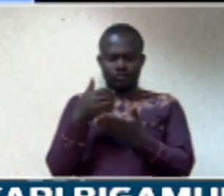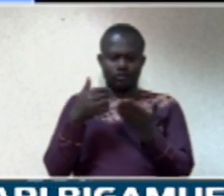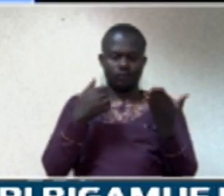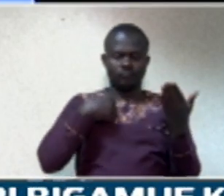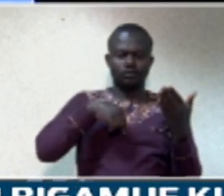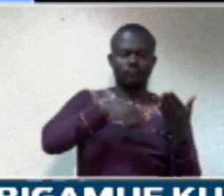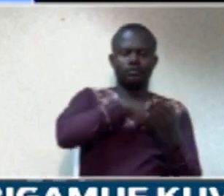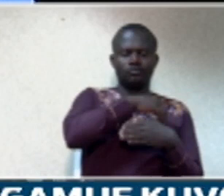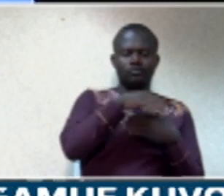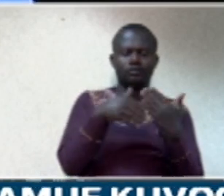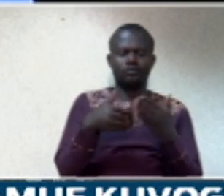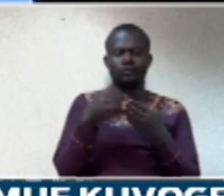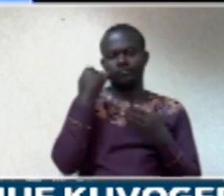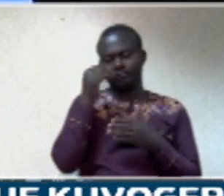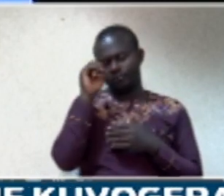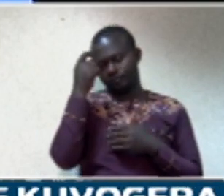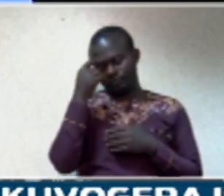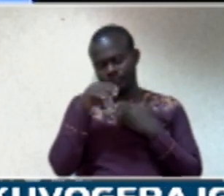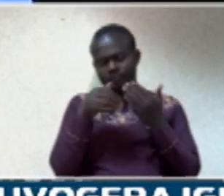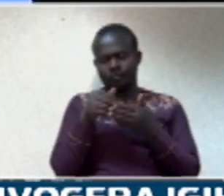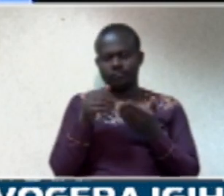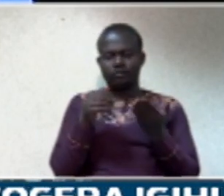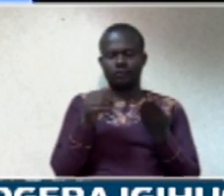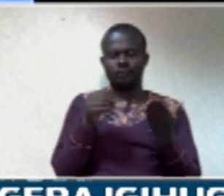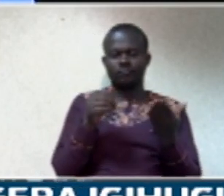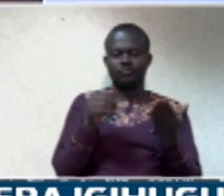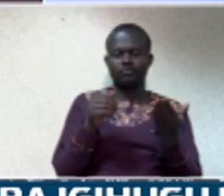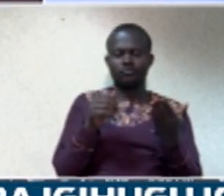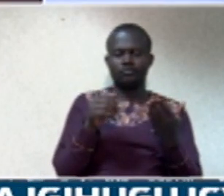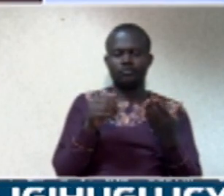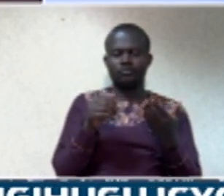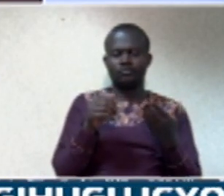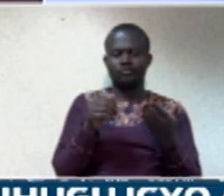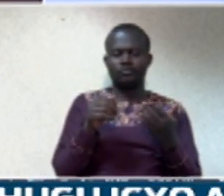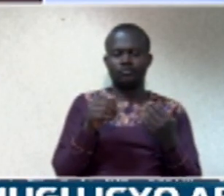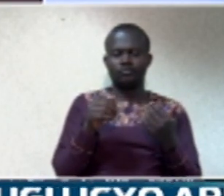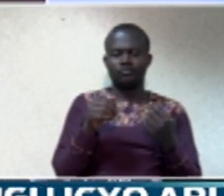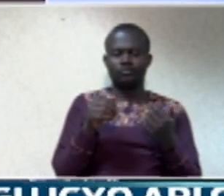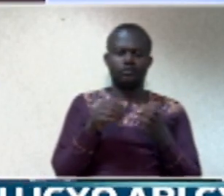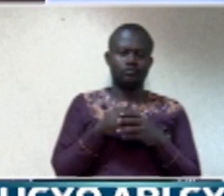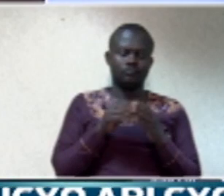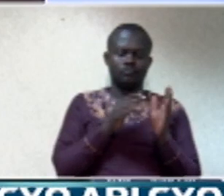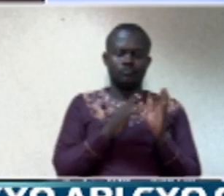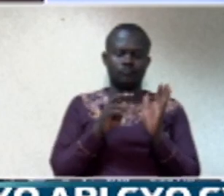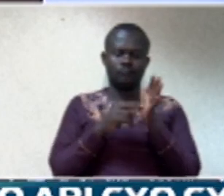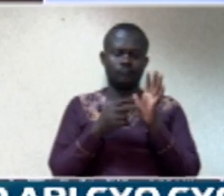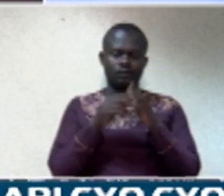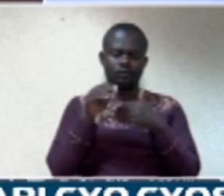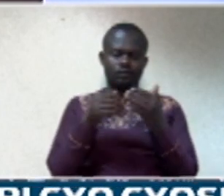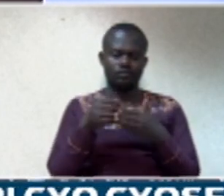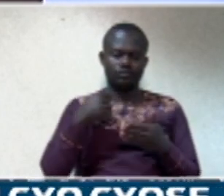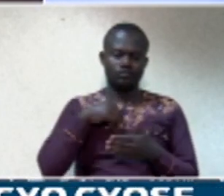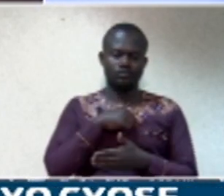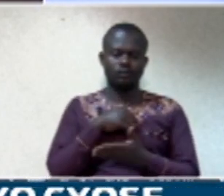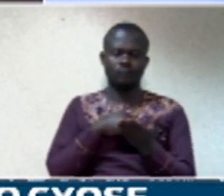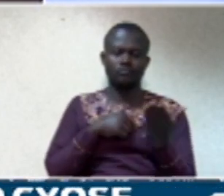ari guverinoma cyangwa se umudepite cyangwa itsinda ry'abadepite uwateguye umushinga ageza ishingiro